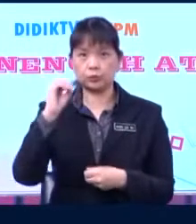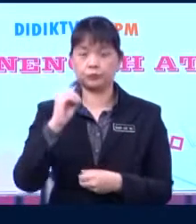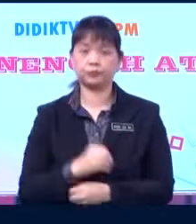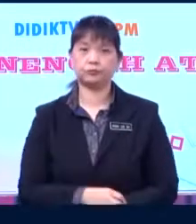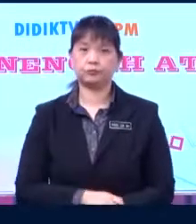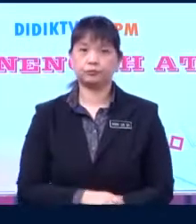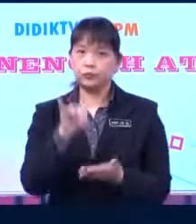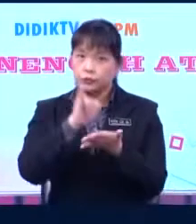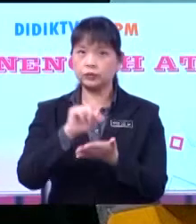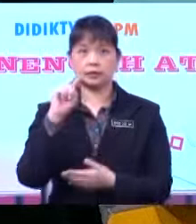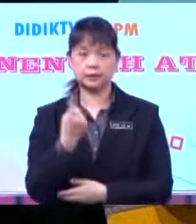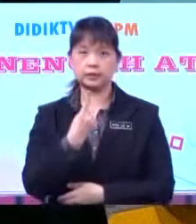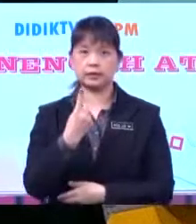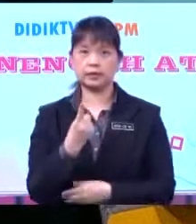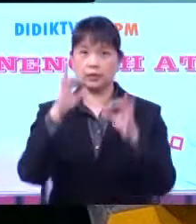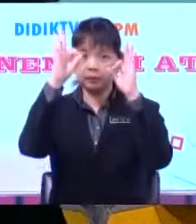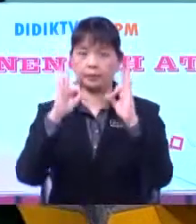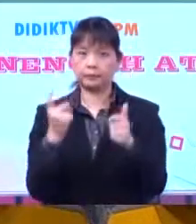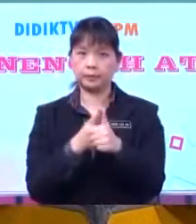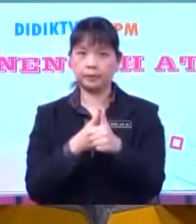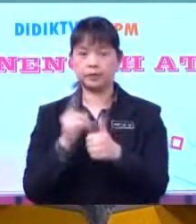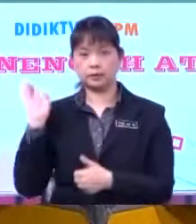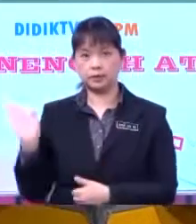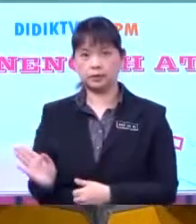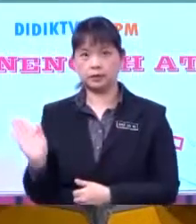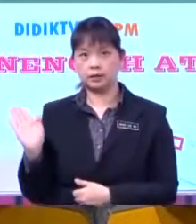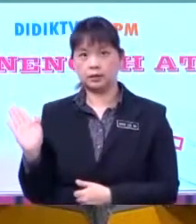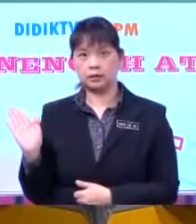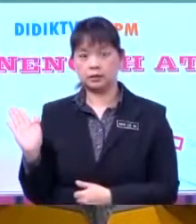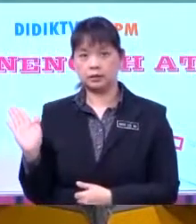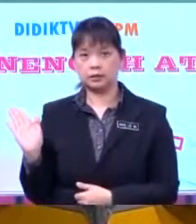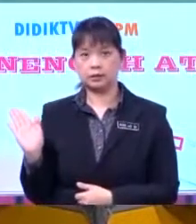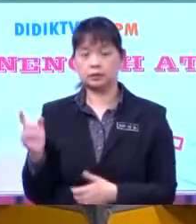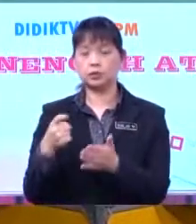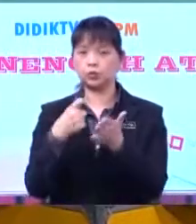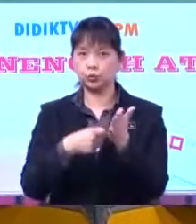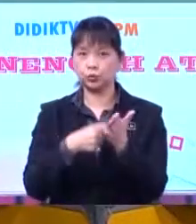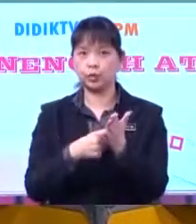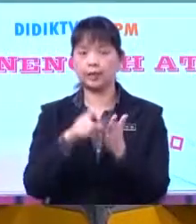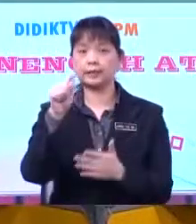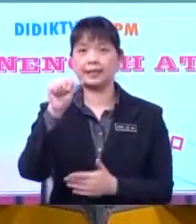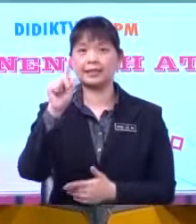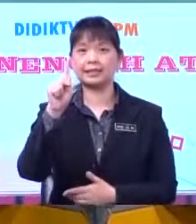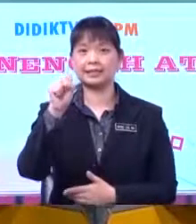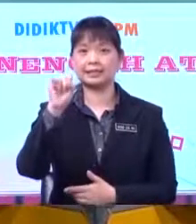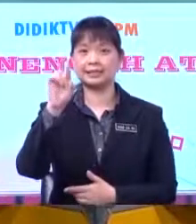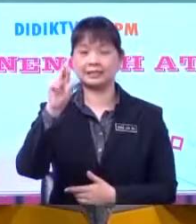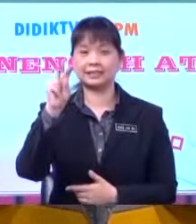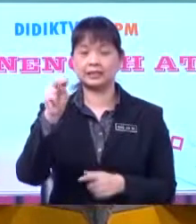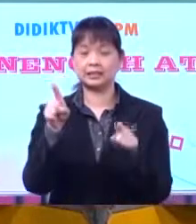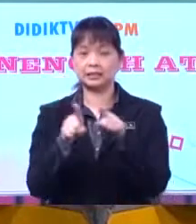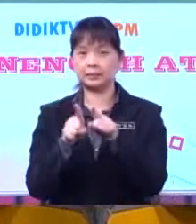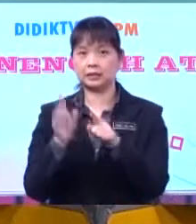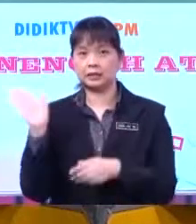begitu saja deh formula utamanya ini tadi Cukai taksiran sama dengan kadar Cukai